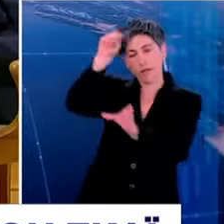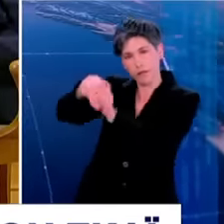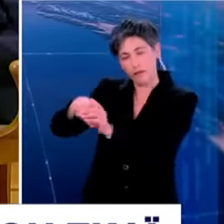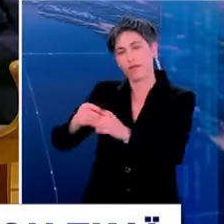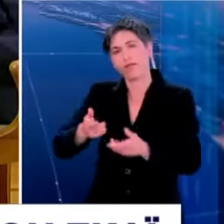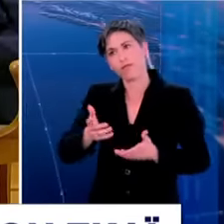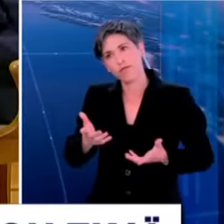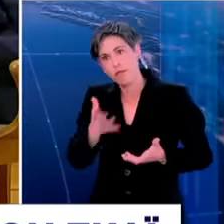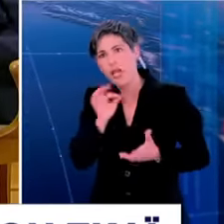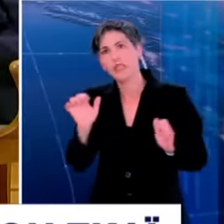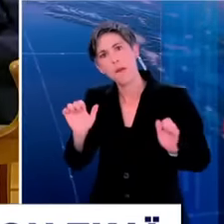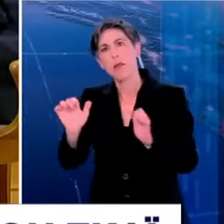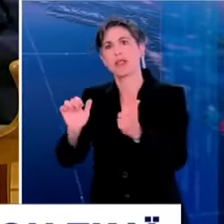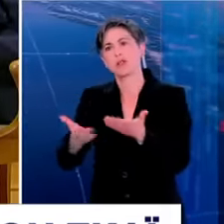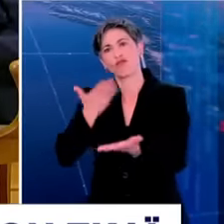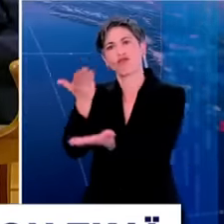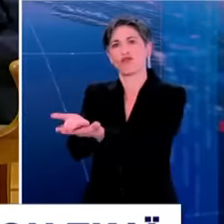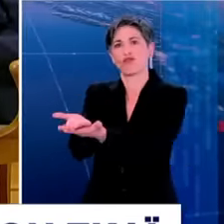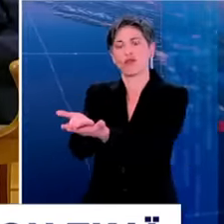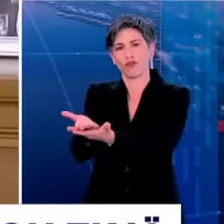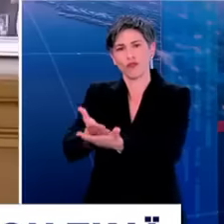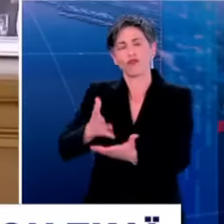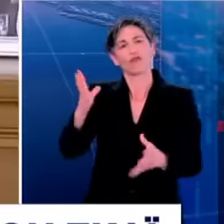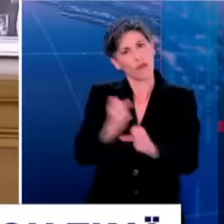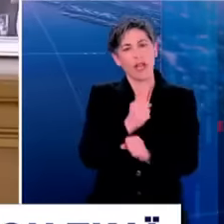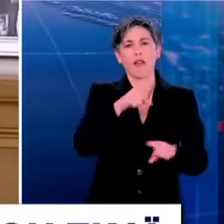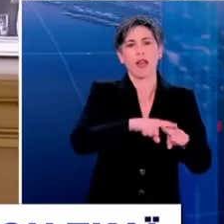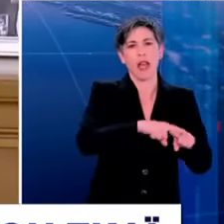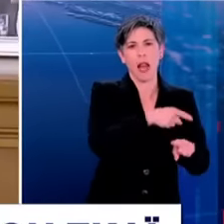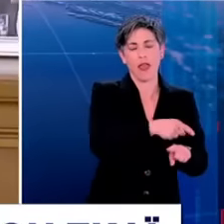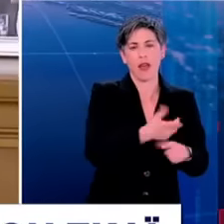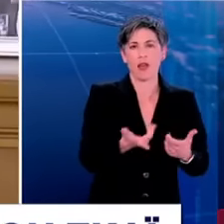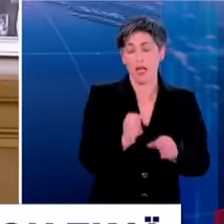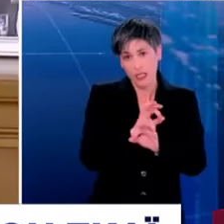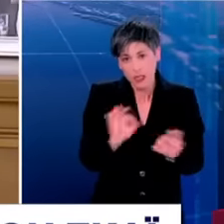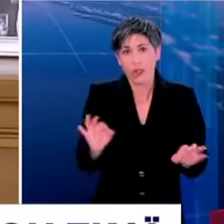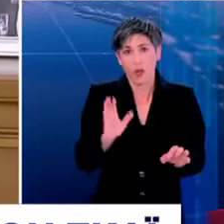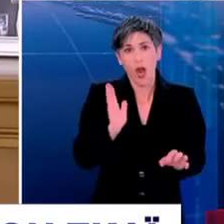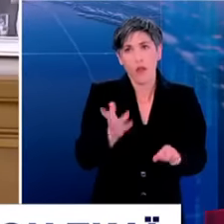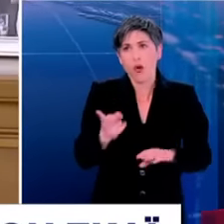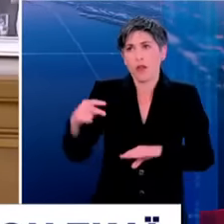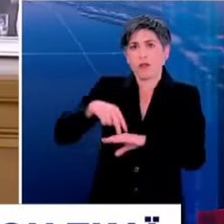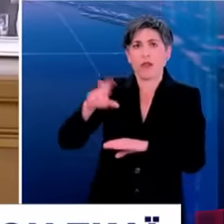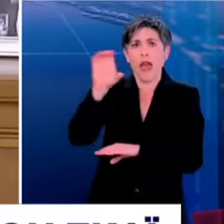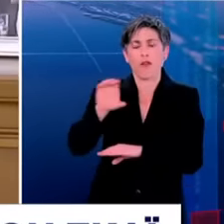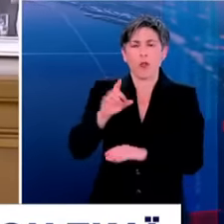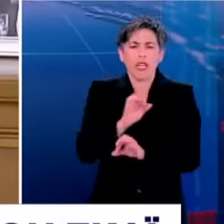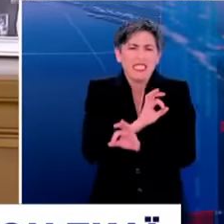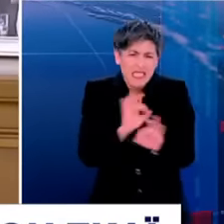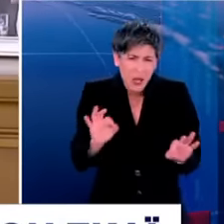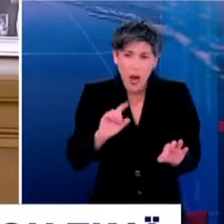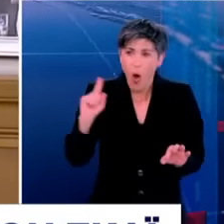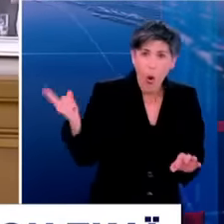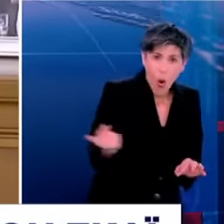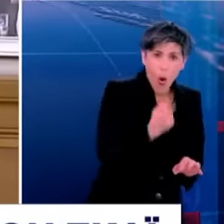να είναι εντός εισαγωγικών celebrity, αλλά να πληρεί τις προδιαγραφές αυτές και να μπορεί να σταθεί στην Ευρώπη, όχι ενδεχομένως σε όλα τα θέματα, αλλά στα θέματα